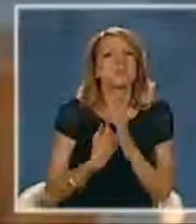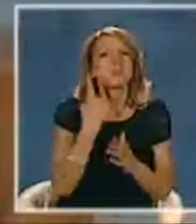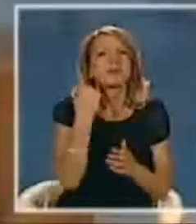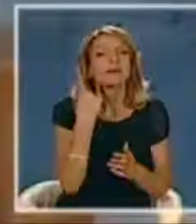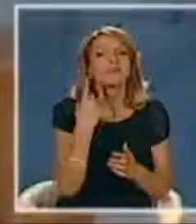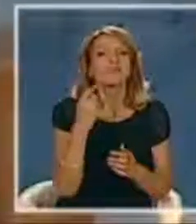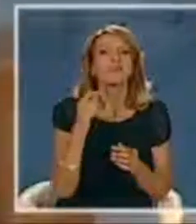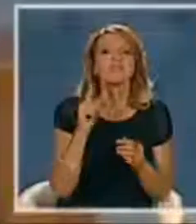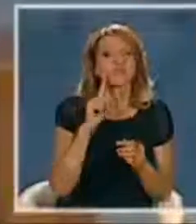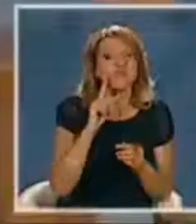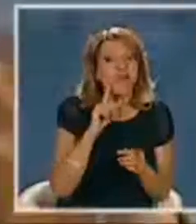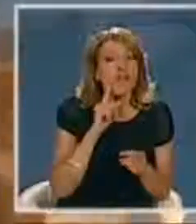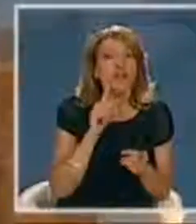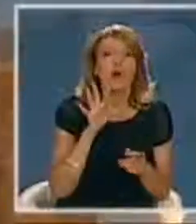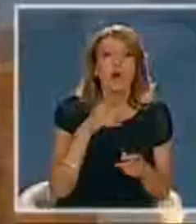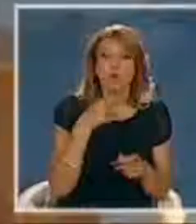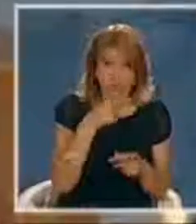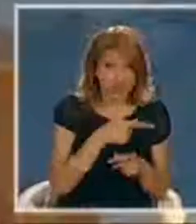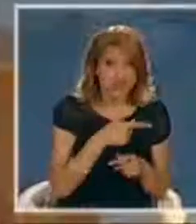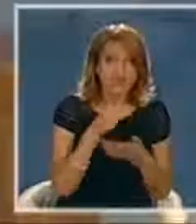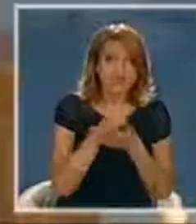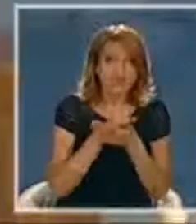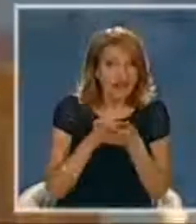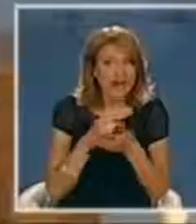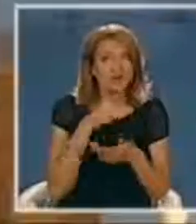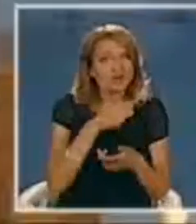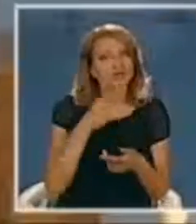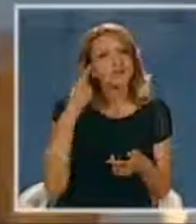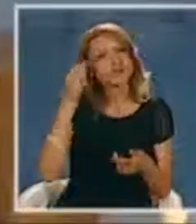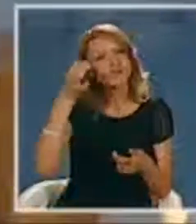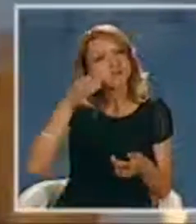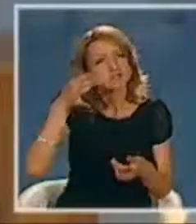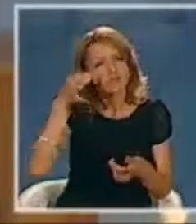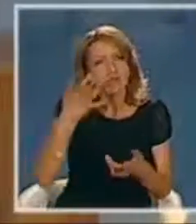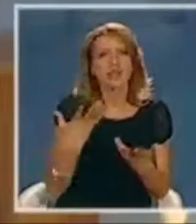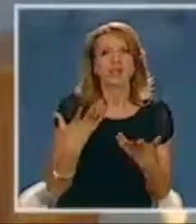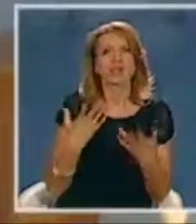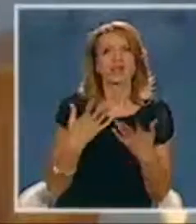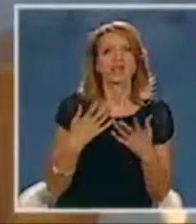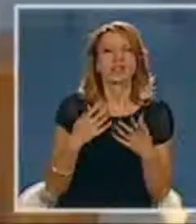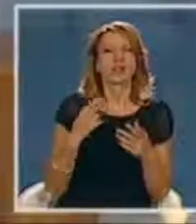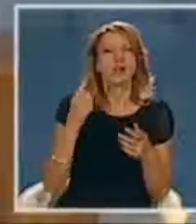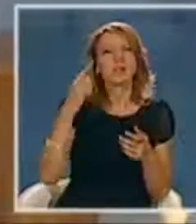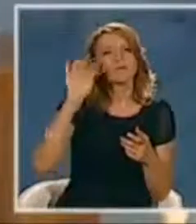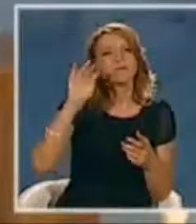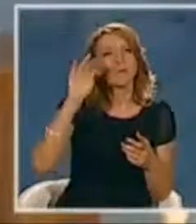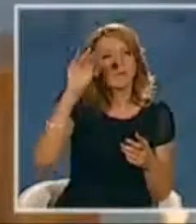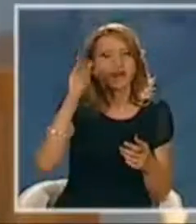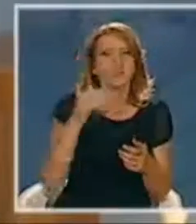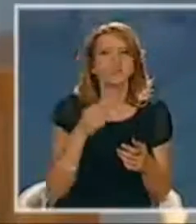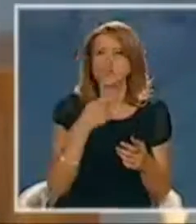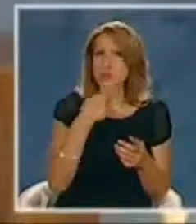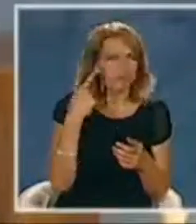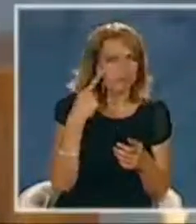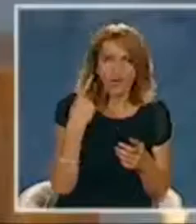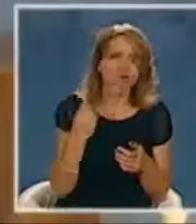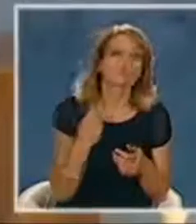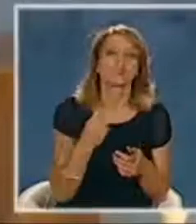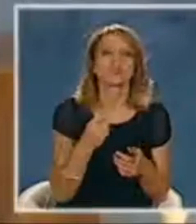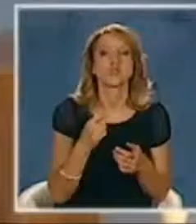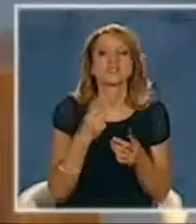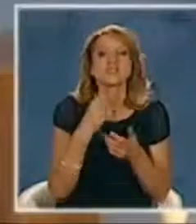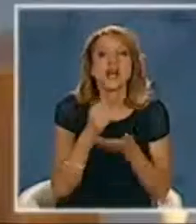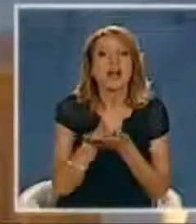че имаш ясновидски способности, съновидение и друга форма на научаване на бъдещето. Точно. Но конкретно